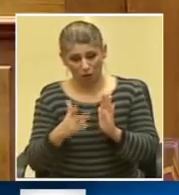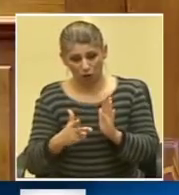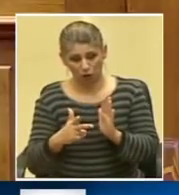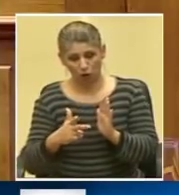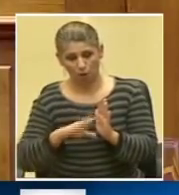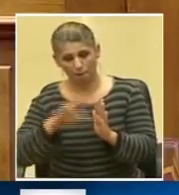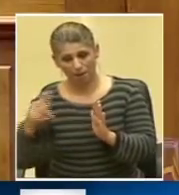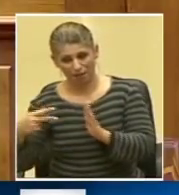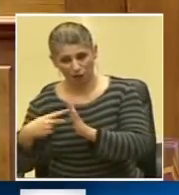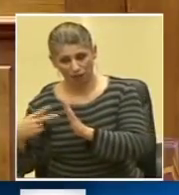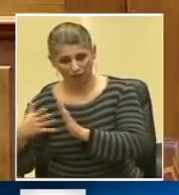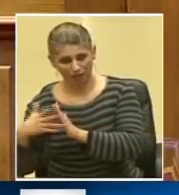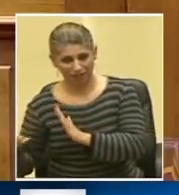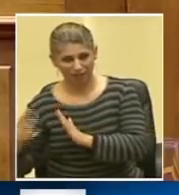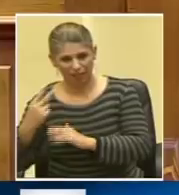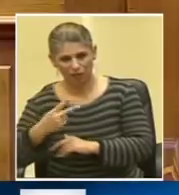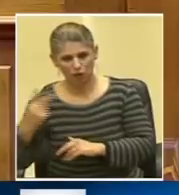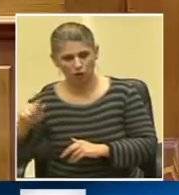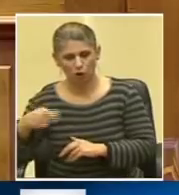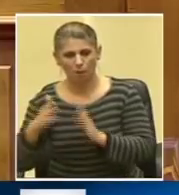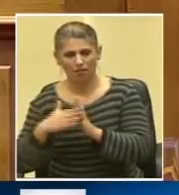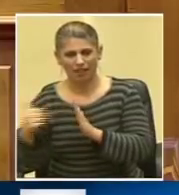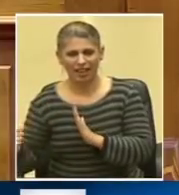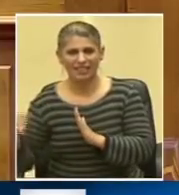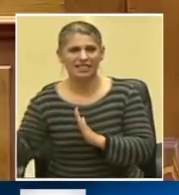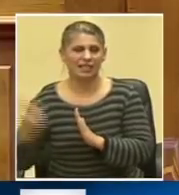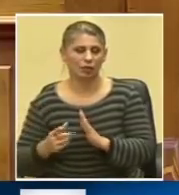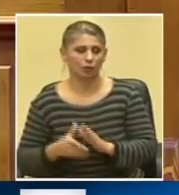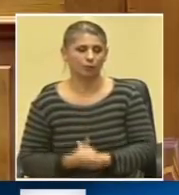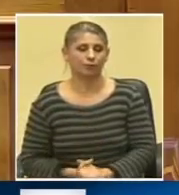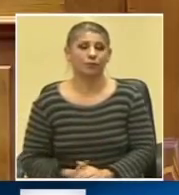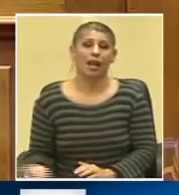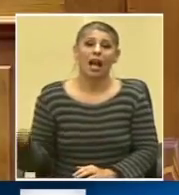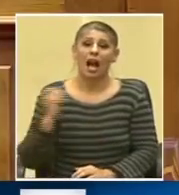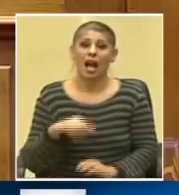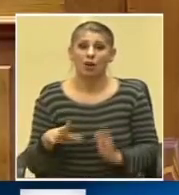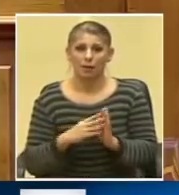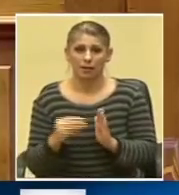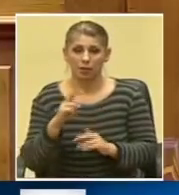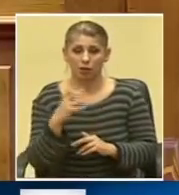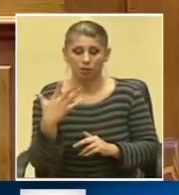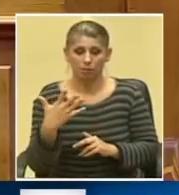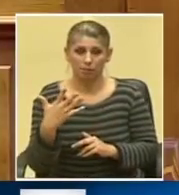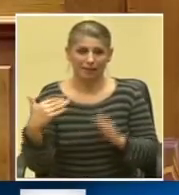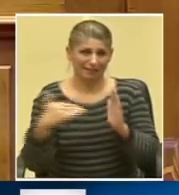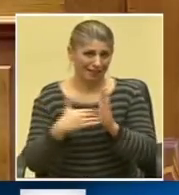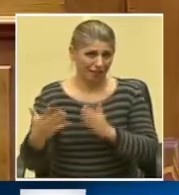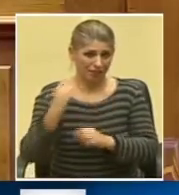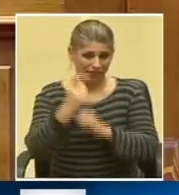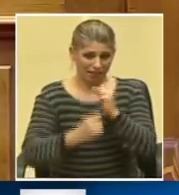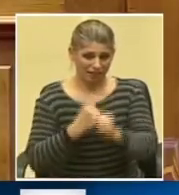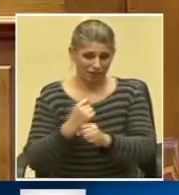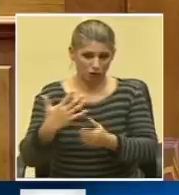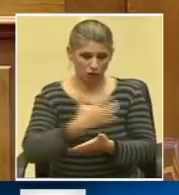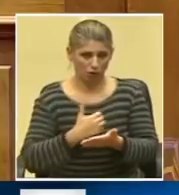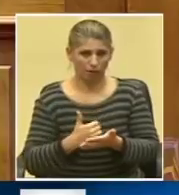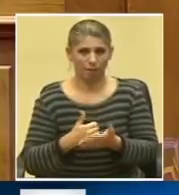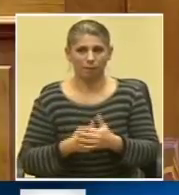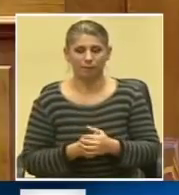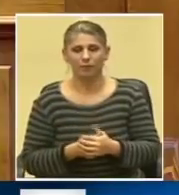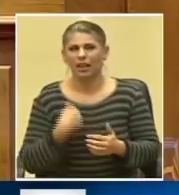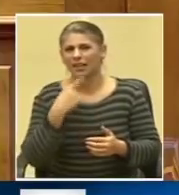22,16%. Άλλο παράδειγμα. Ετήσιο μεικτό εισόδημα 25.032 ευρώ. Για να